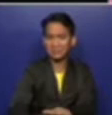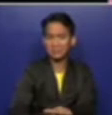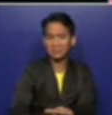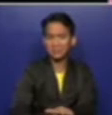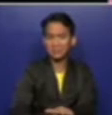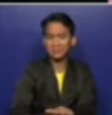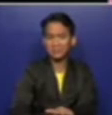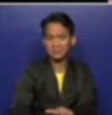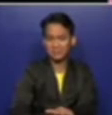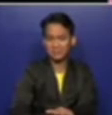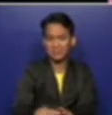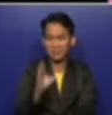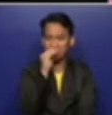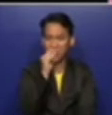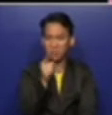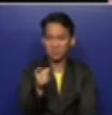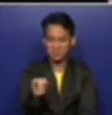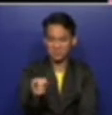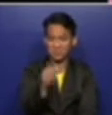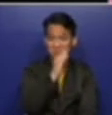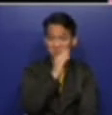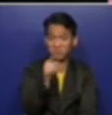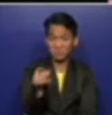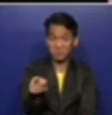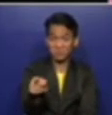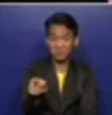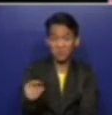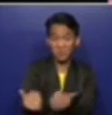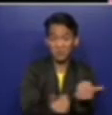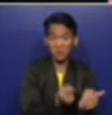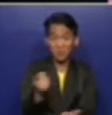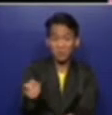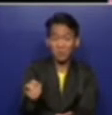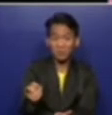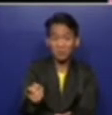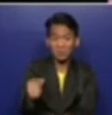ให้พ่อแม่กลัวไม่ให้ลูกหลานมาชุมนุมนะครับปิดกั้น